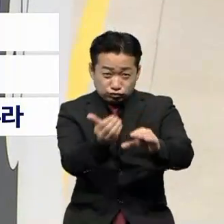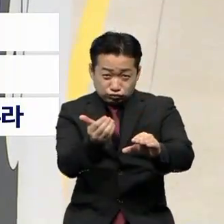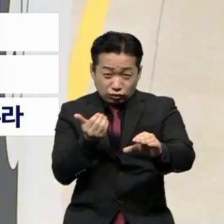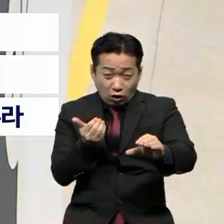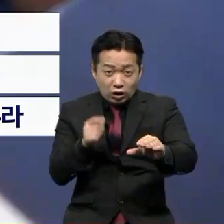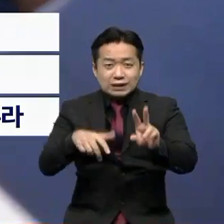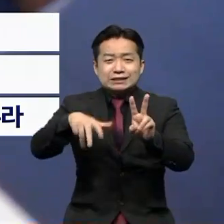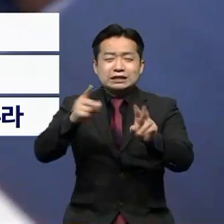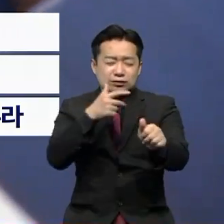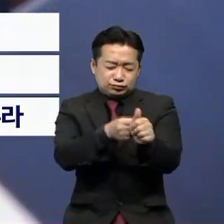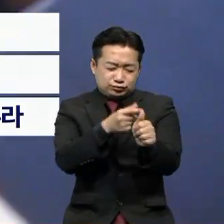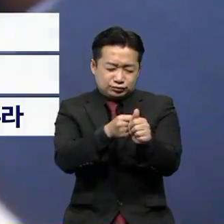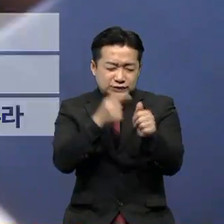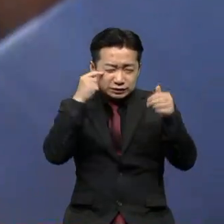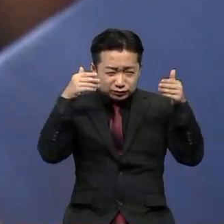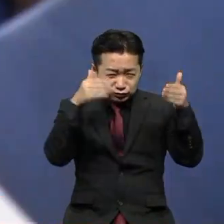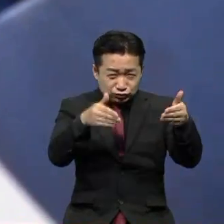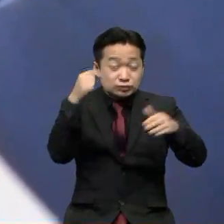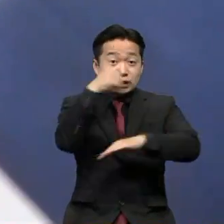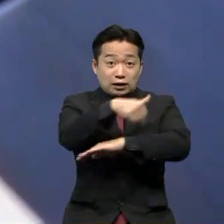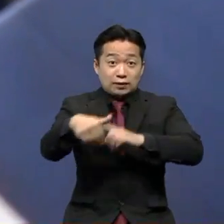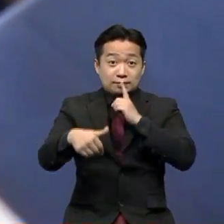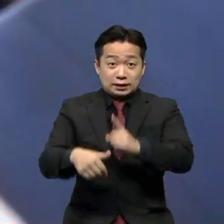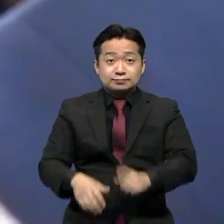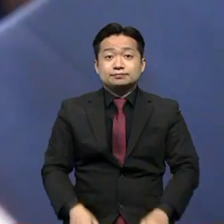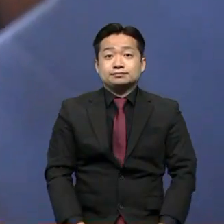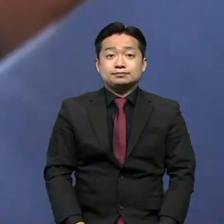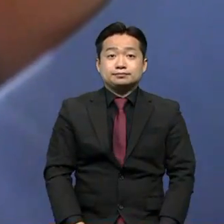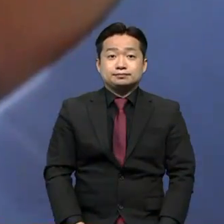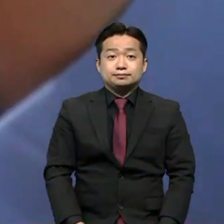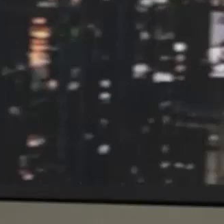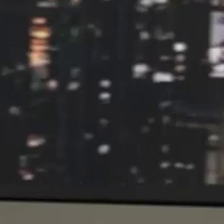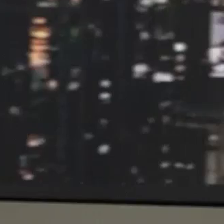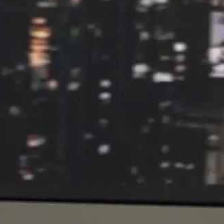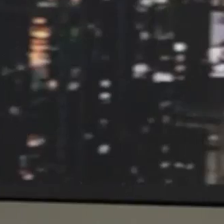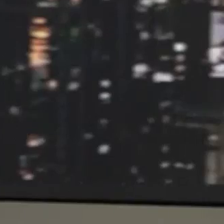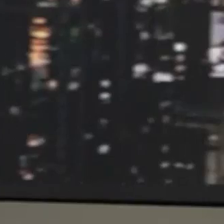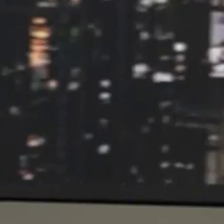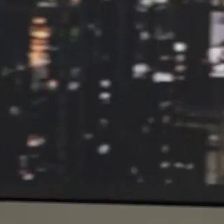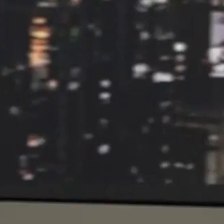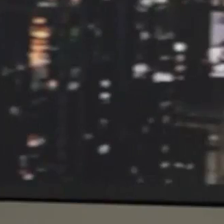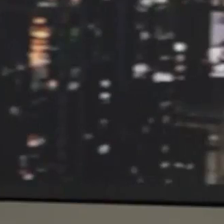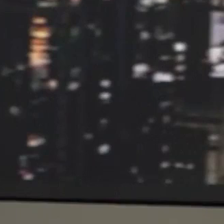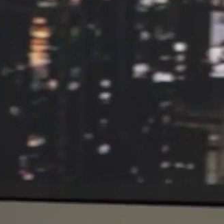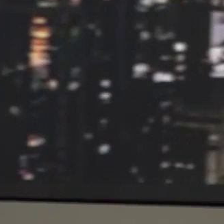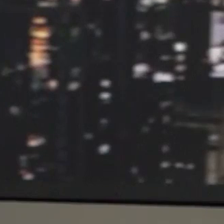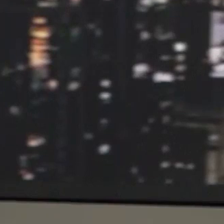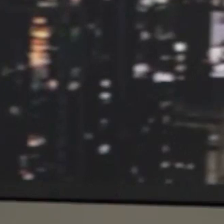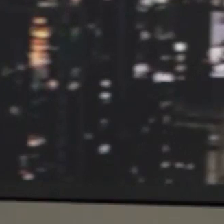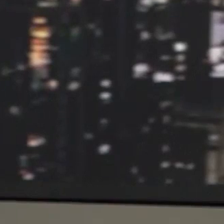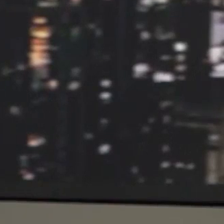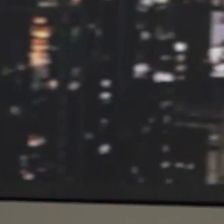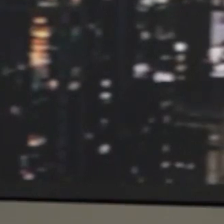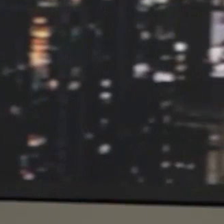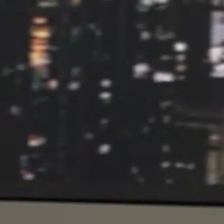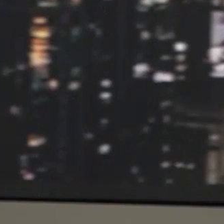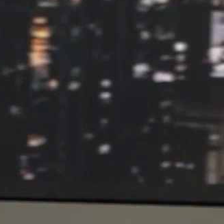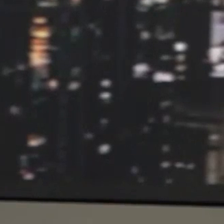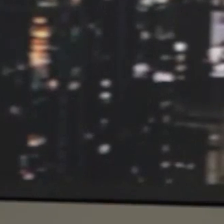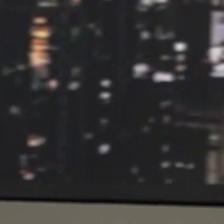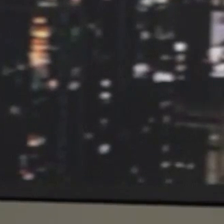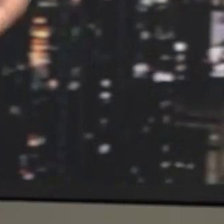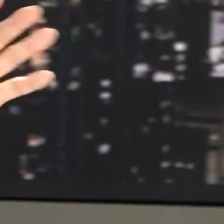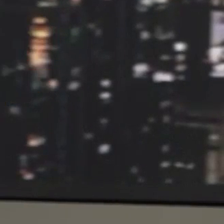2차 접종에 집중할 계획입니다. SBS 박수진입니다. 네, 안녕하십니까. 김현우입니다. 더 많은 뉴스와 라이브 이벤트를